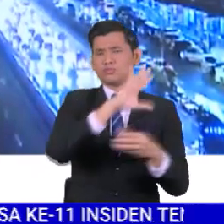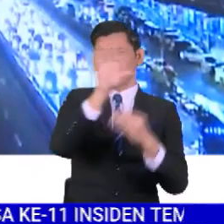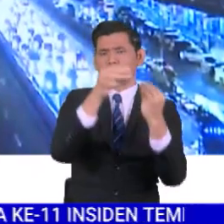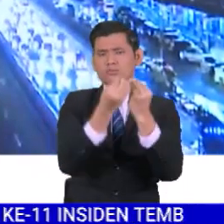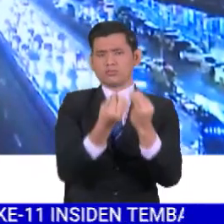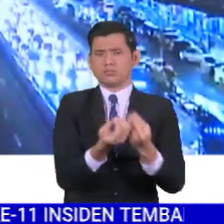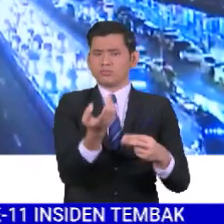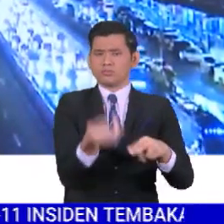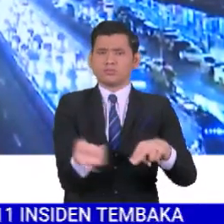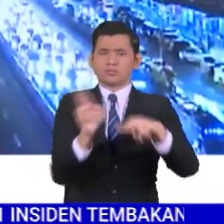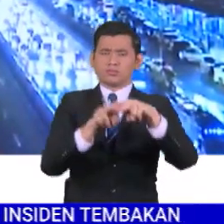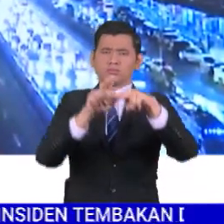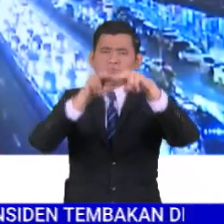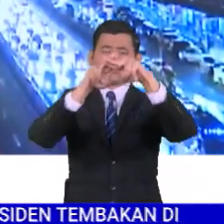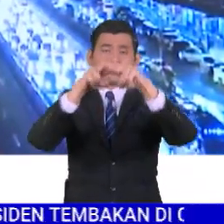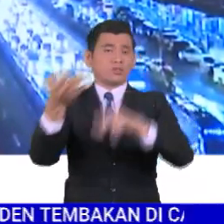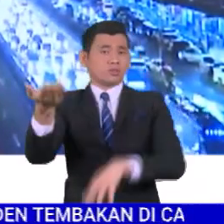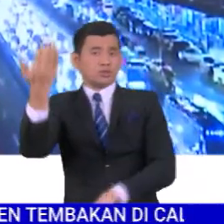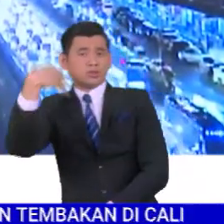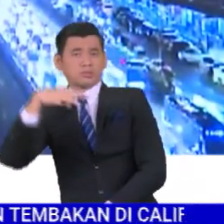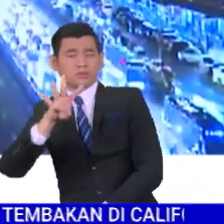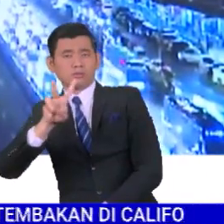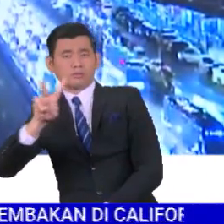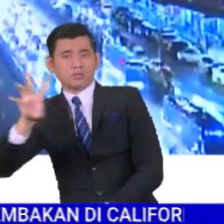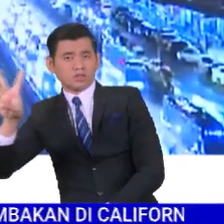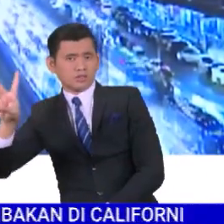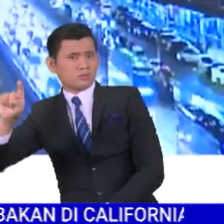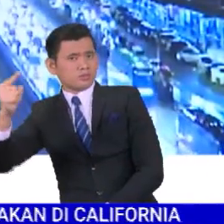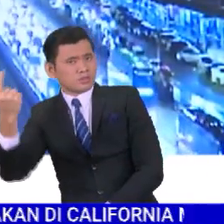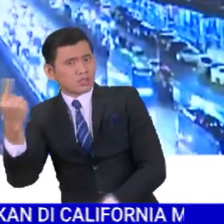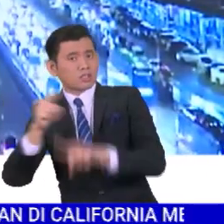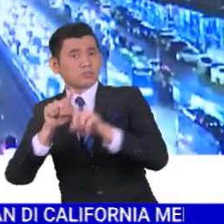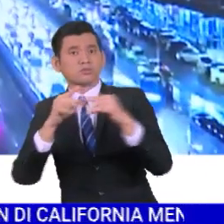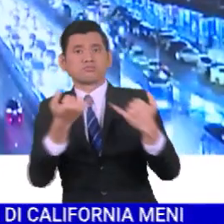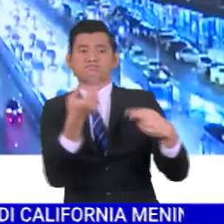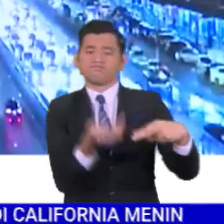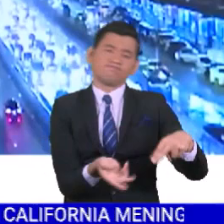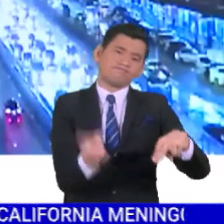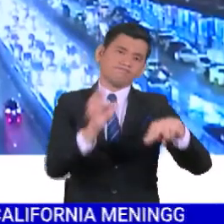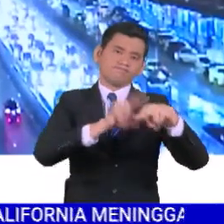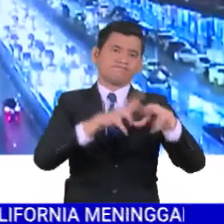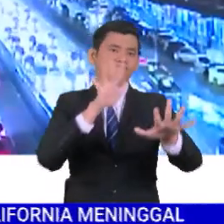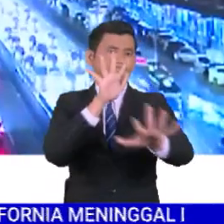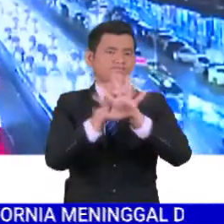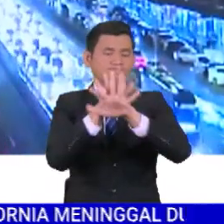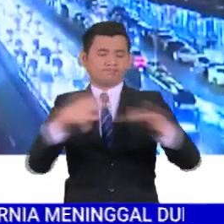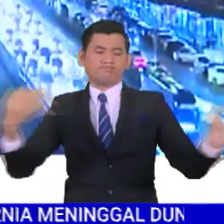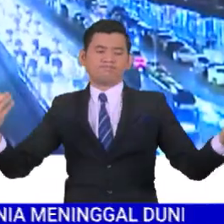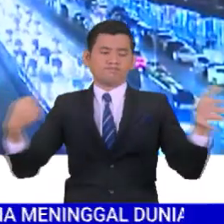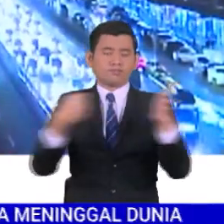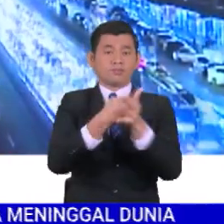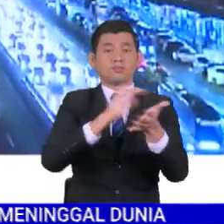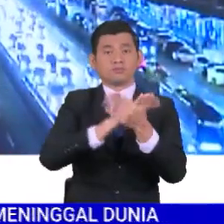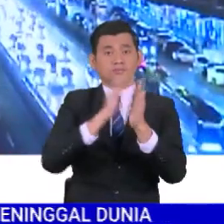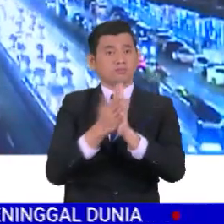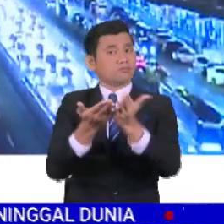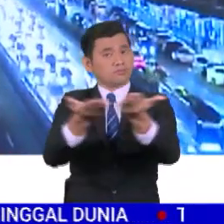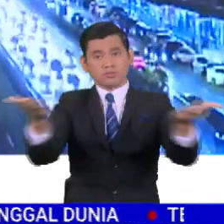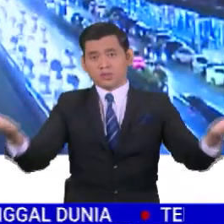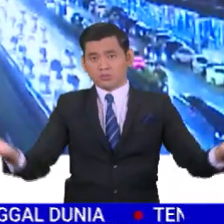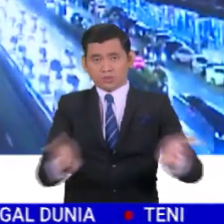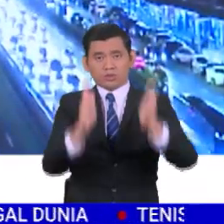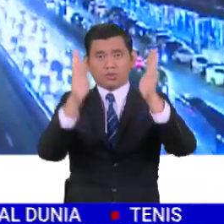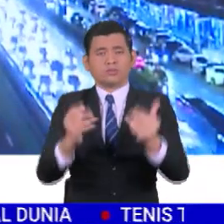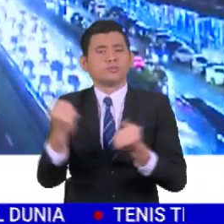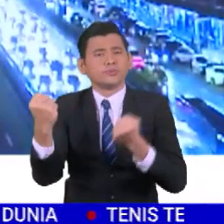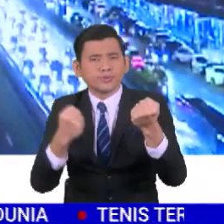sebanyak 446 jumlah kemalangan. Okay, saya juga ingin mengingatkan supaya pemandu dan pemilik kenderaan berat